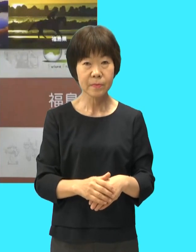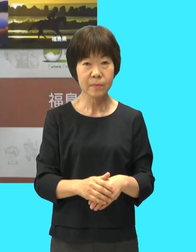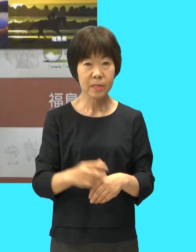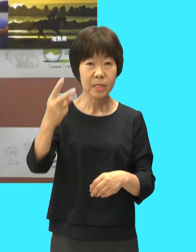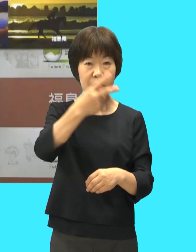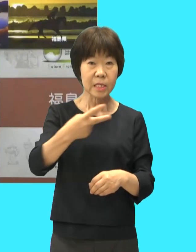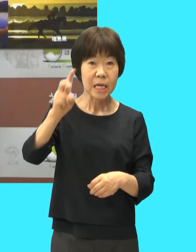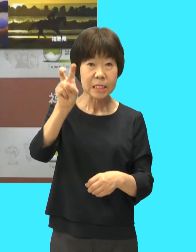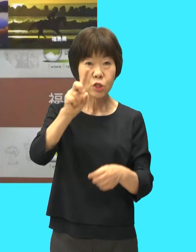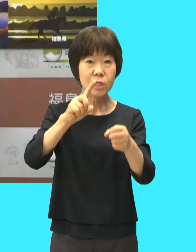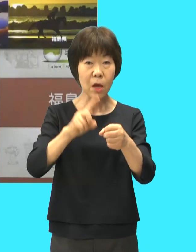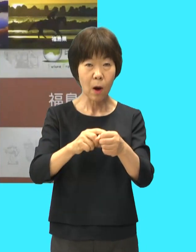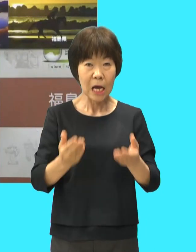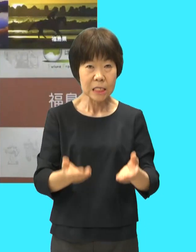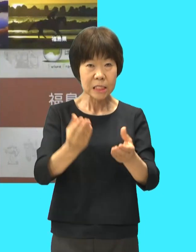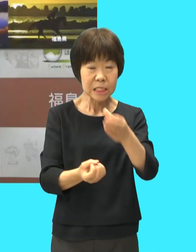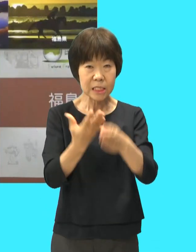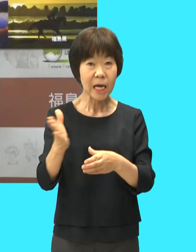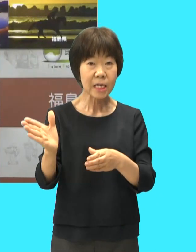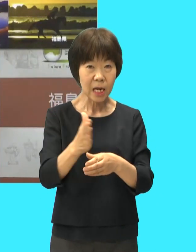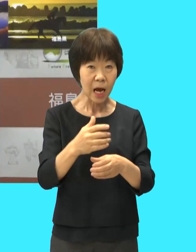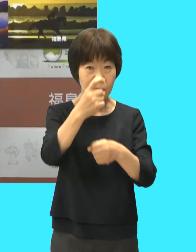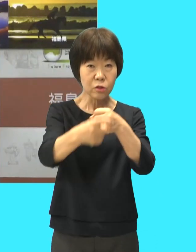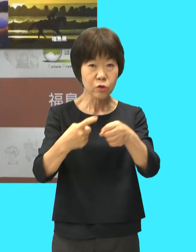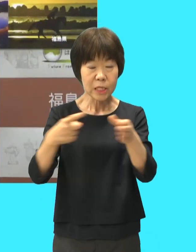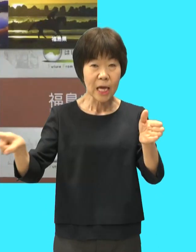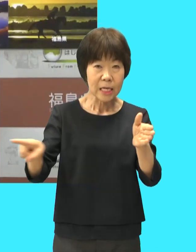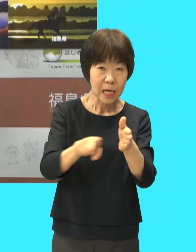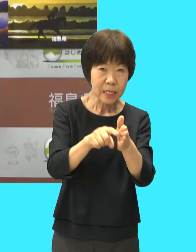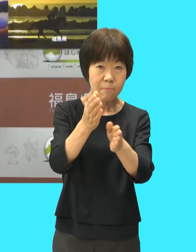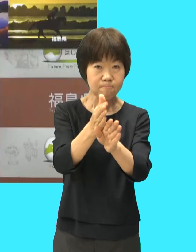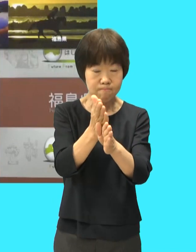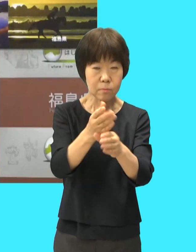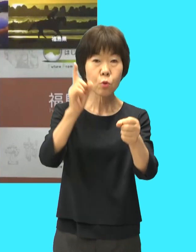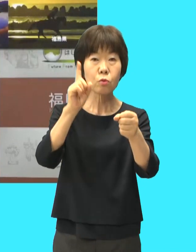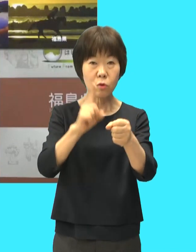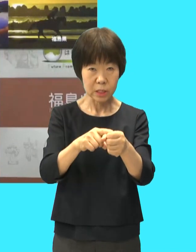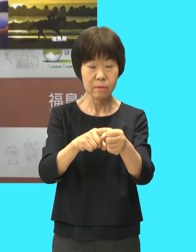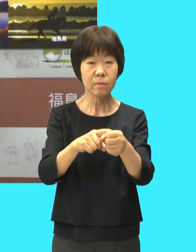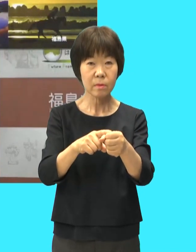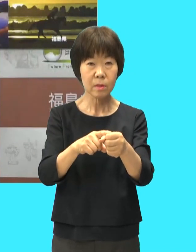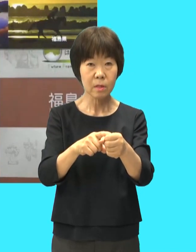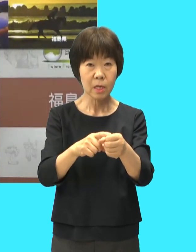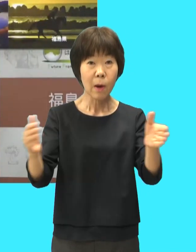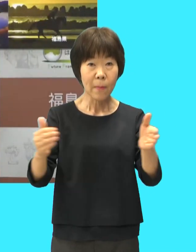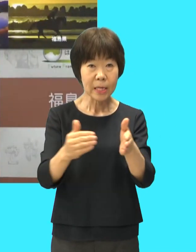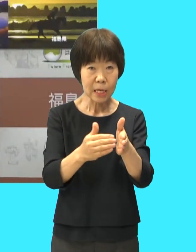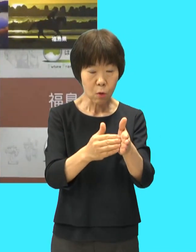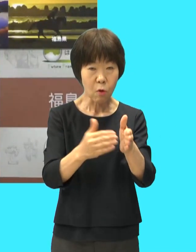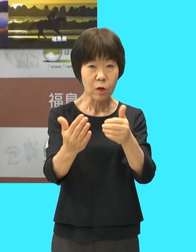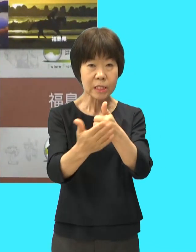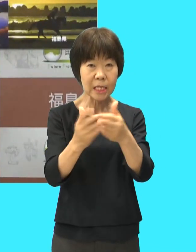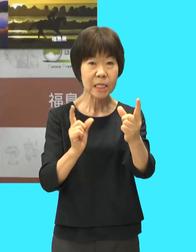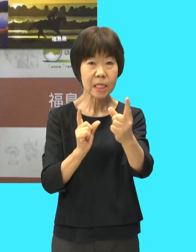2020年は震災から10年目に入る節目の年でもありますこれまでのご支援に対する